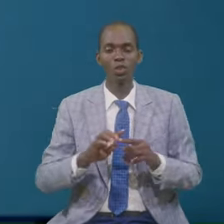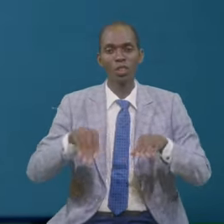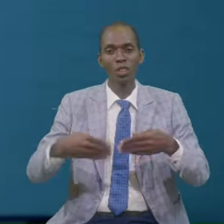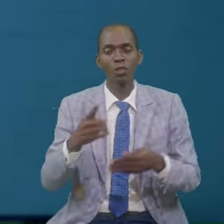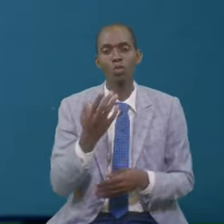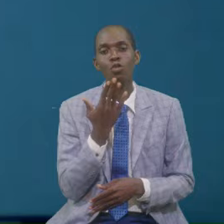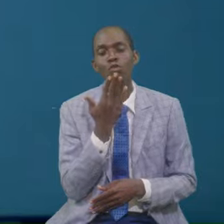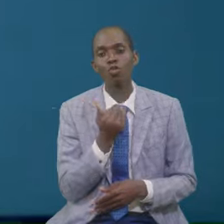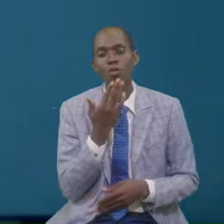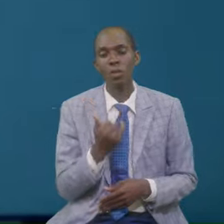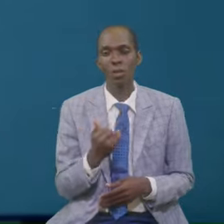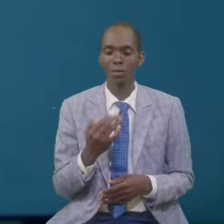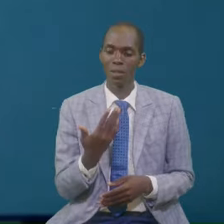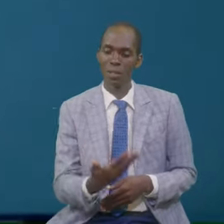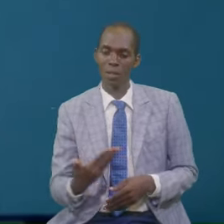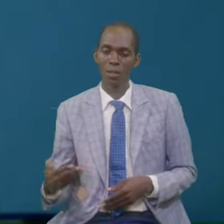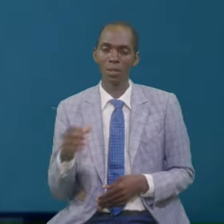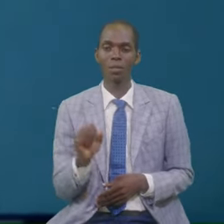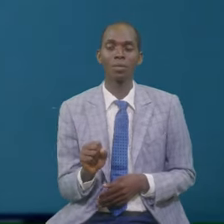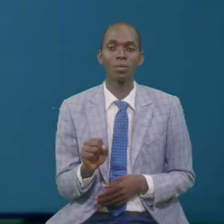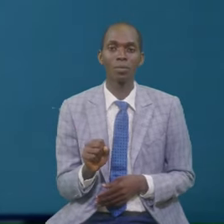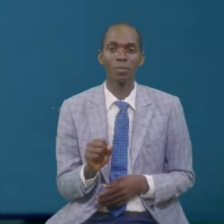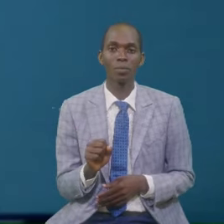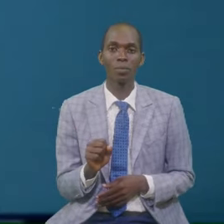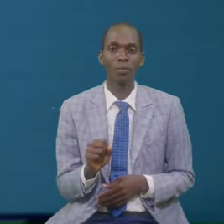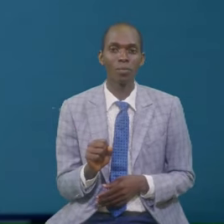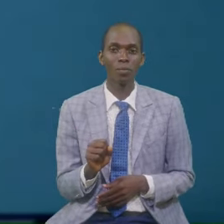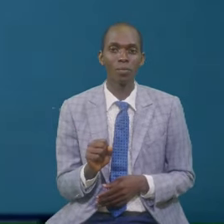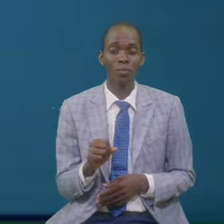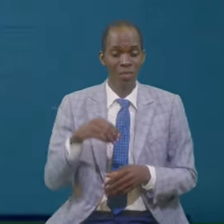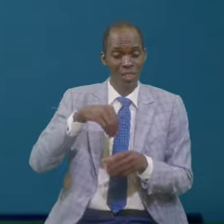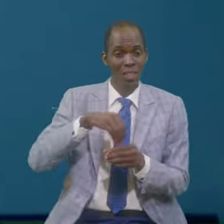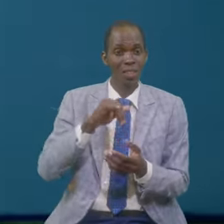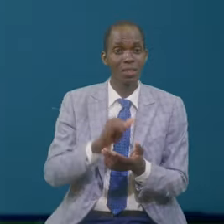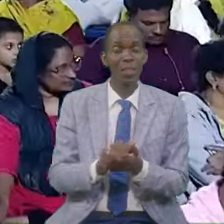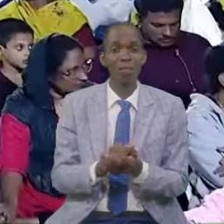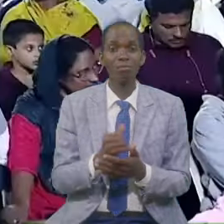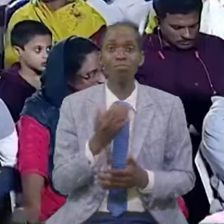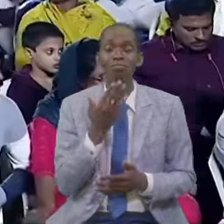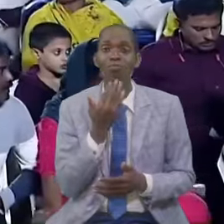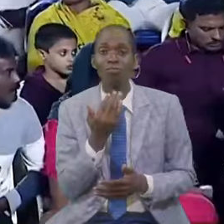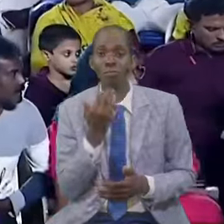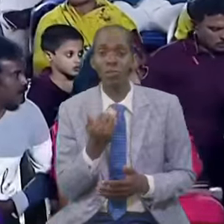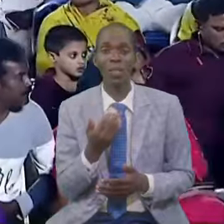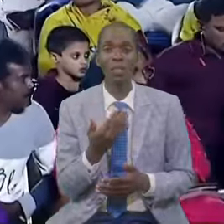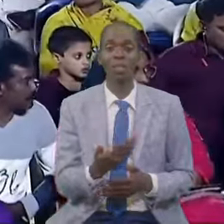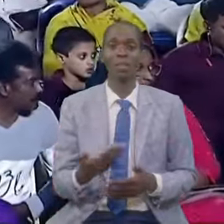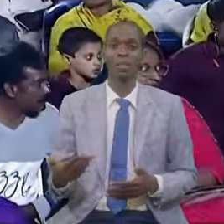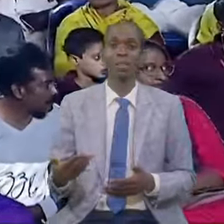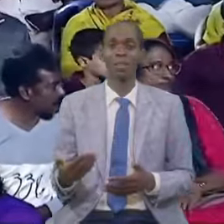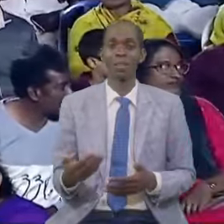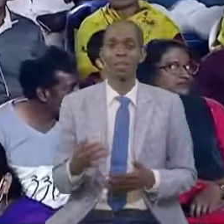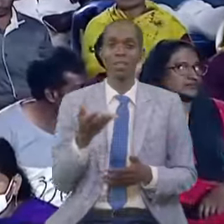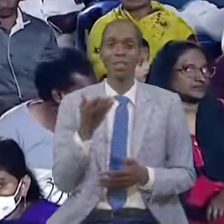ఏం చేస్తాడో తెలుసా? నేరారోపణ మన మీద చేయడానికి వస్తాడు. Inside that chocolate, మీ యొక్క అంతరంగంలో అలా వస్తాడు. There is something that